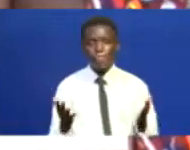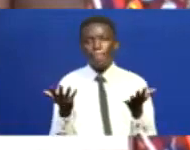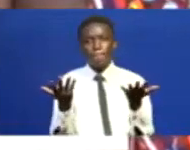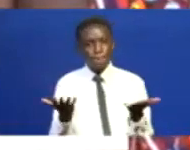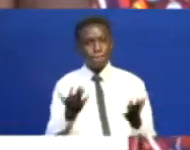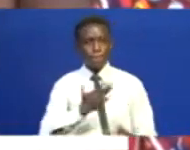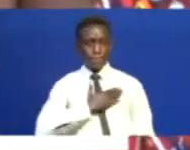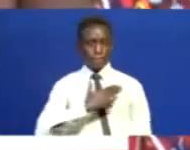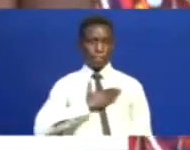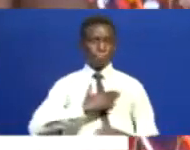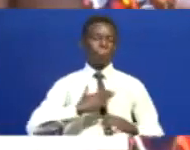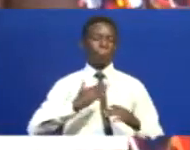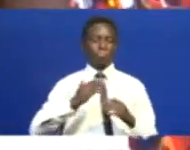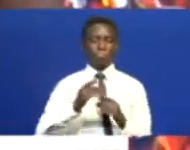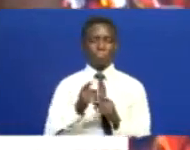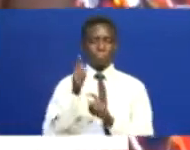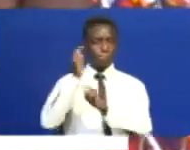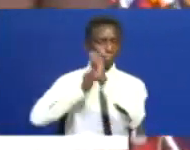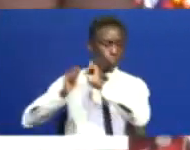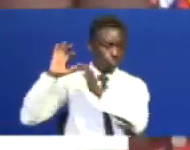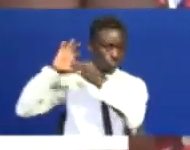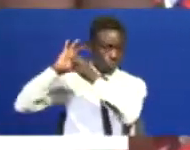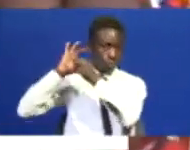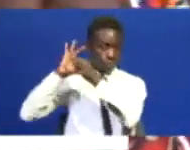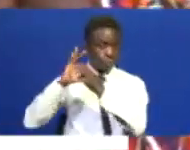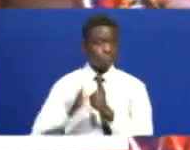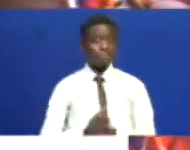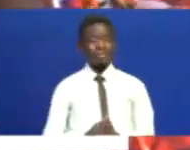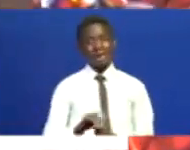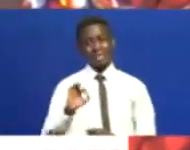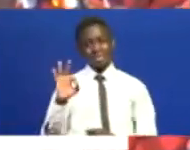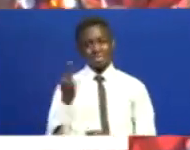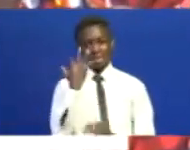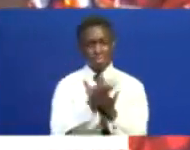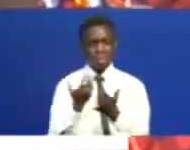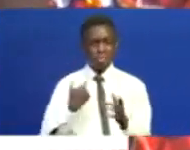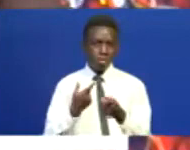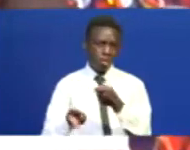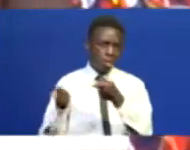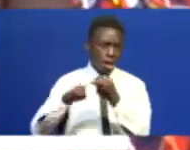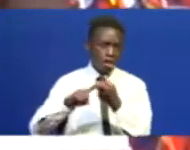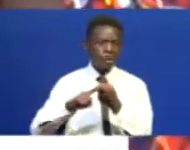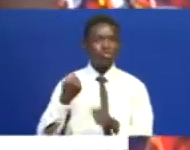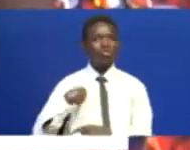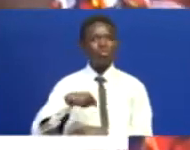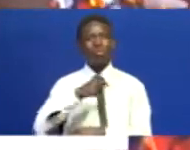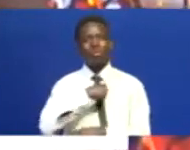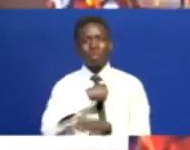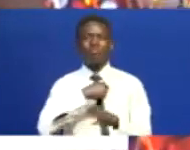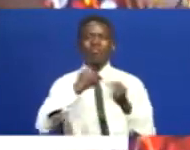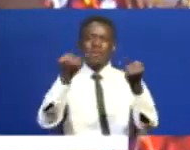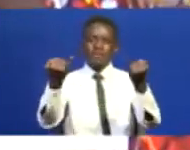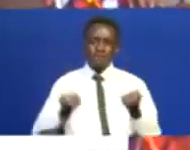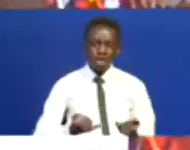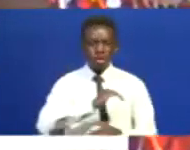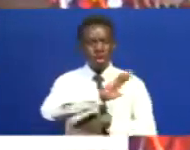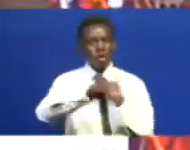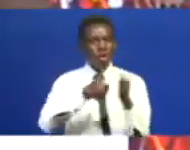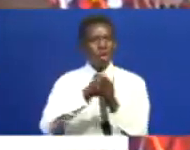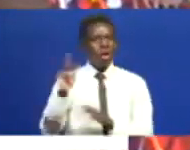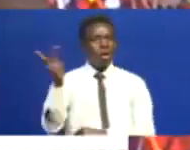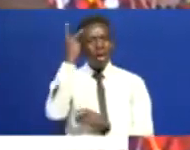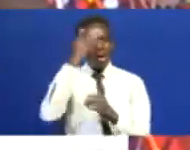ile kimila yetu. Jambo la tatu ambayo ningependa tu kuongezea ni kwamba tunaalika Wakenya wote, karibuni